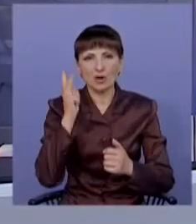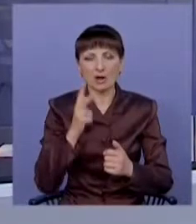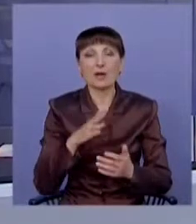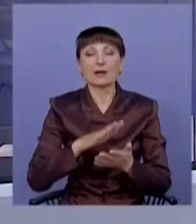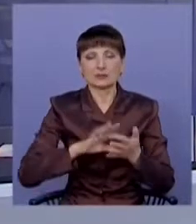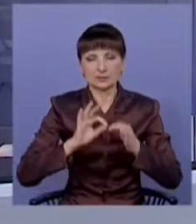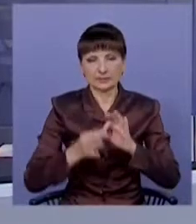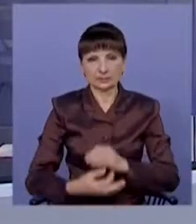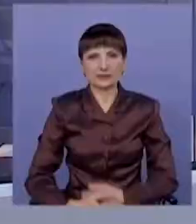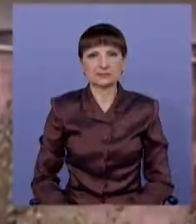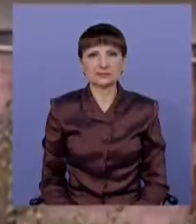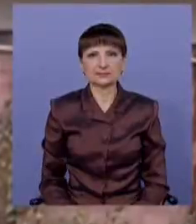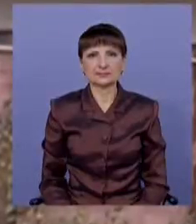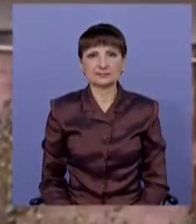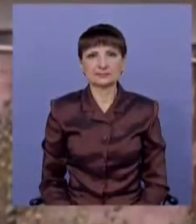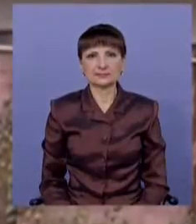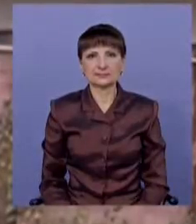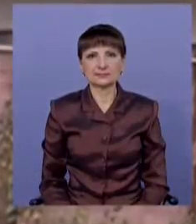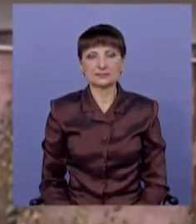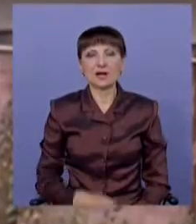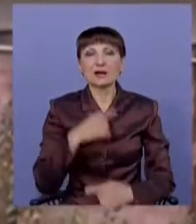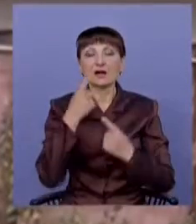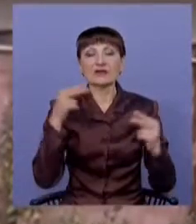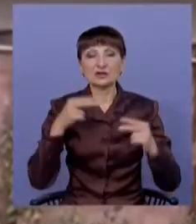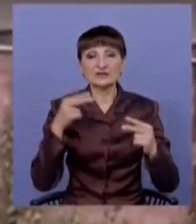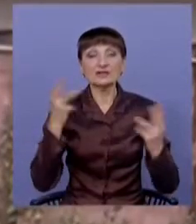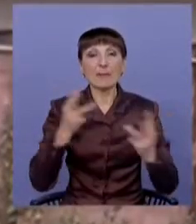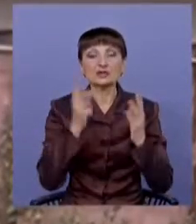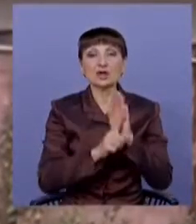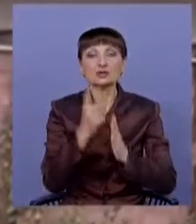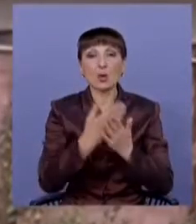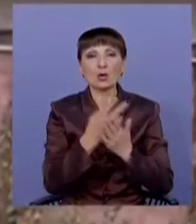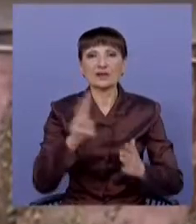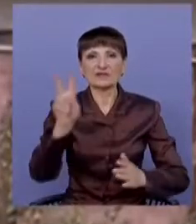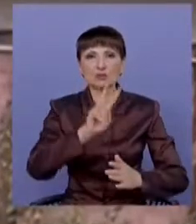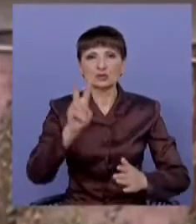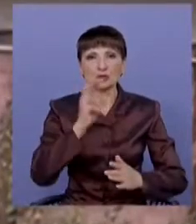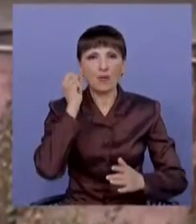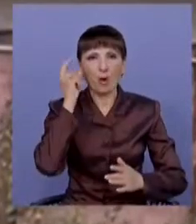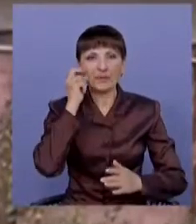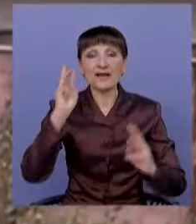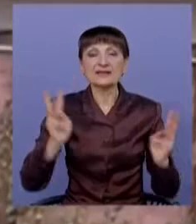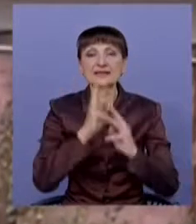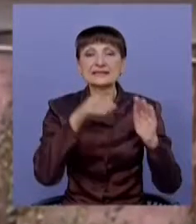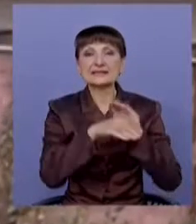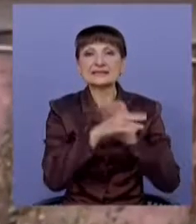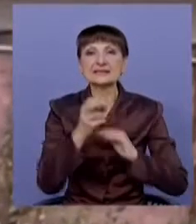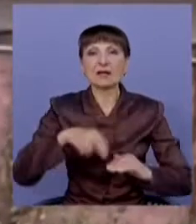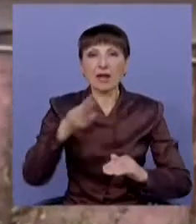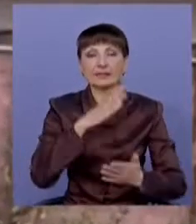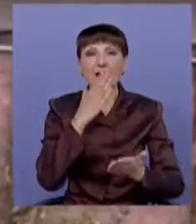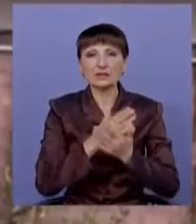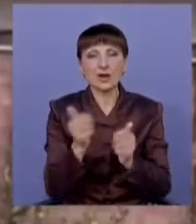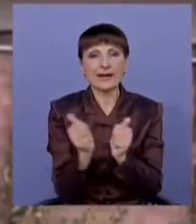Карлыгаш Минаяковой. Как говорят очевидцы, пожар начался около 2 часов дня. Загорелись складские помещения,